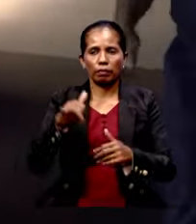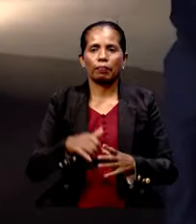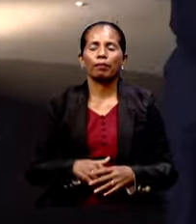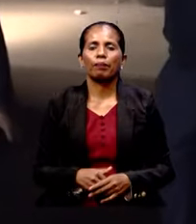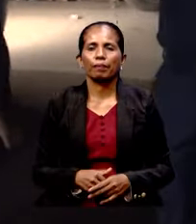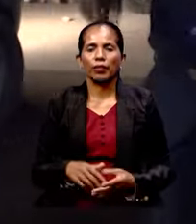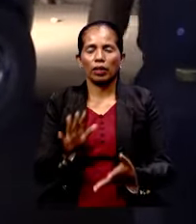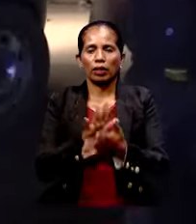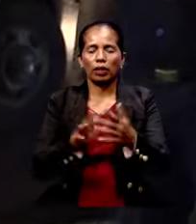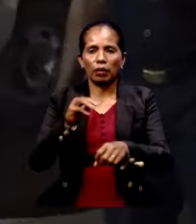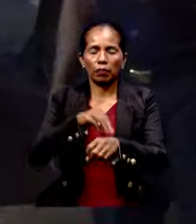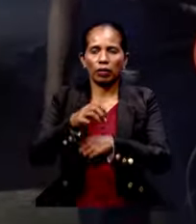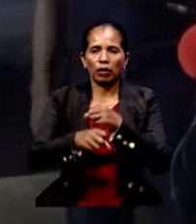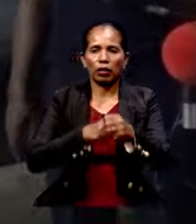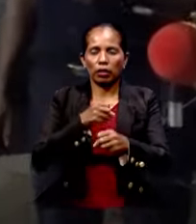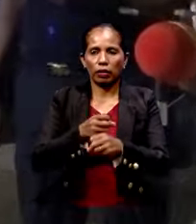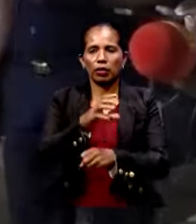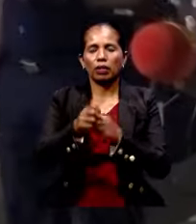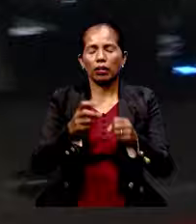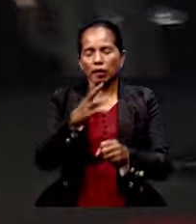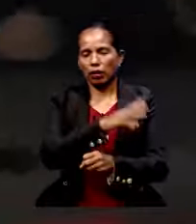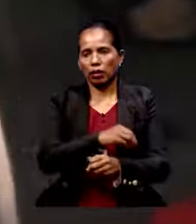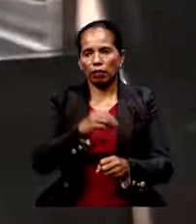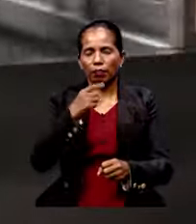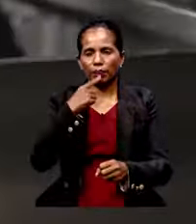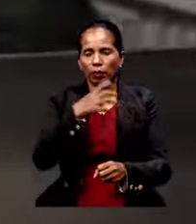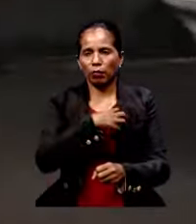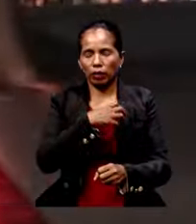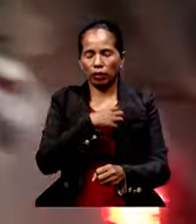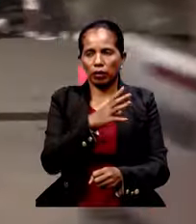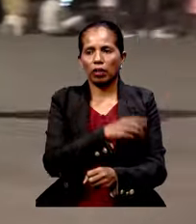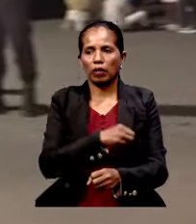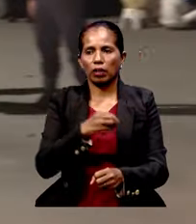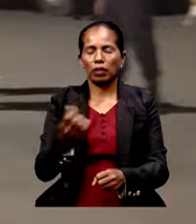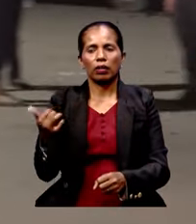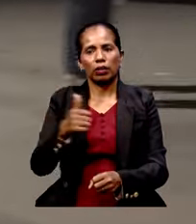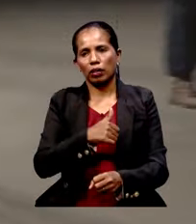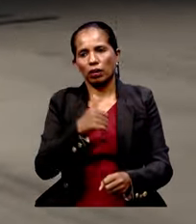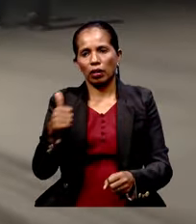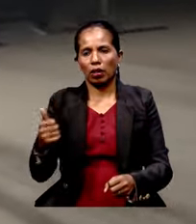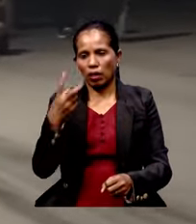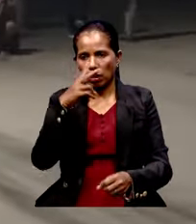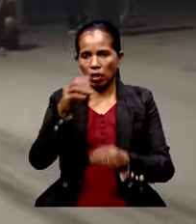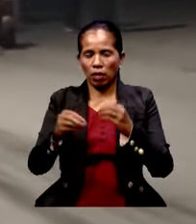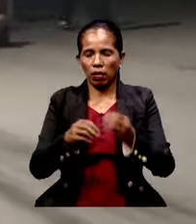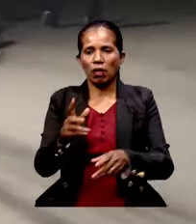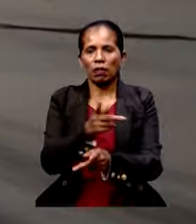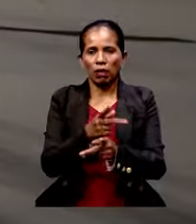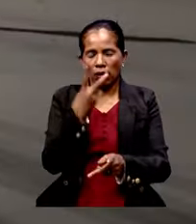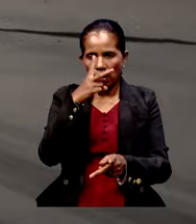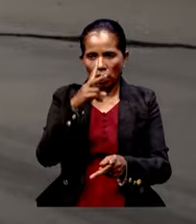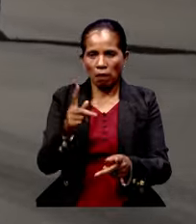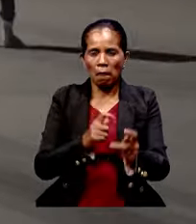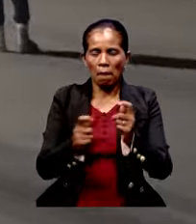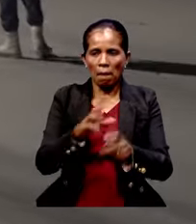Ia selebrasaun misa Natal tinangne, Polisi Transitu Batalion Orang Republiko, no Tax Force, no Sira Seluk, hal patrulemento ho desegura movimento transporte